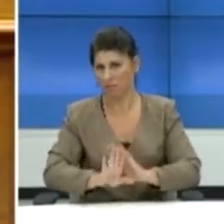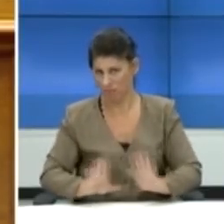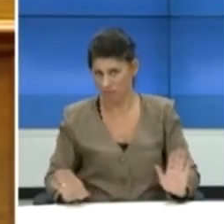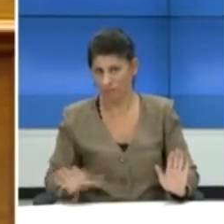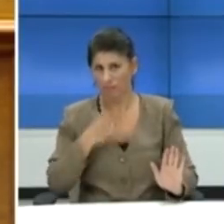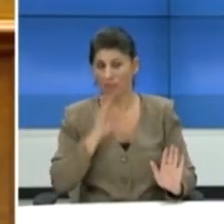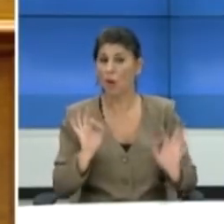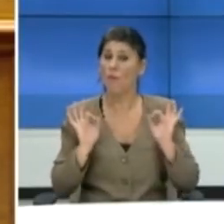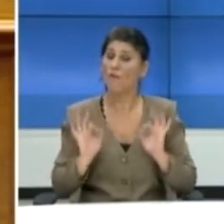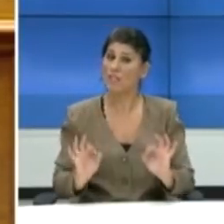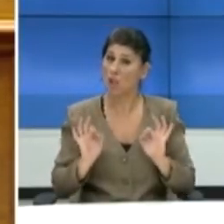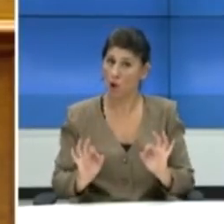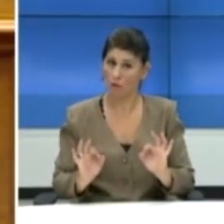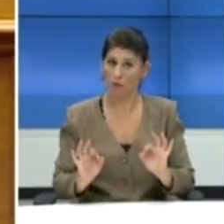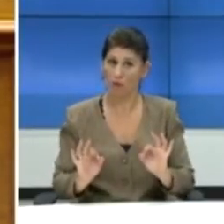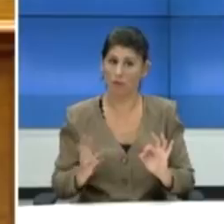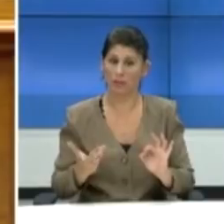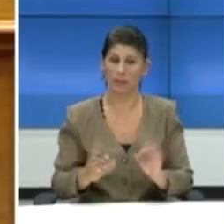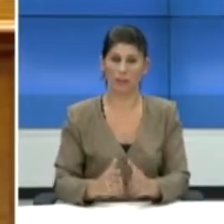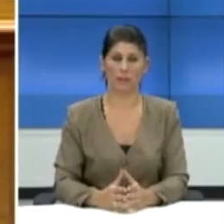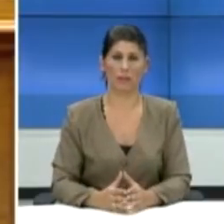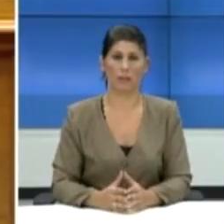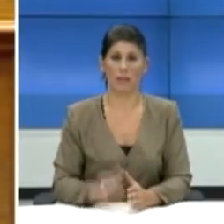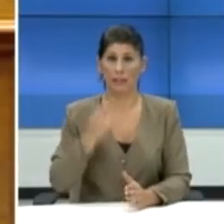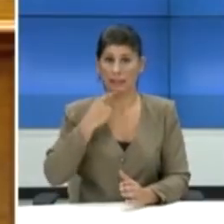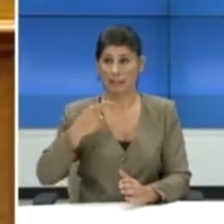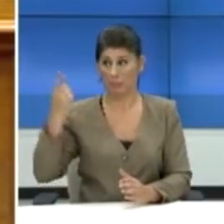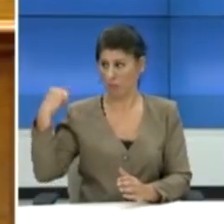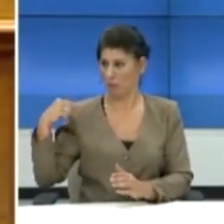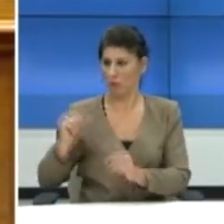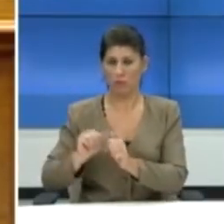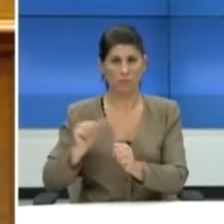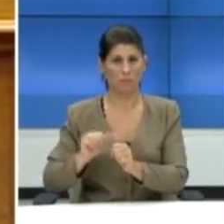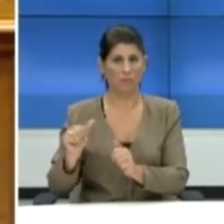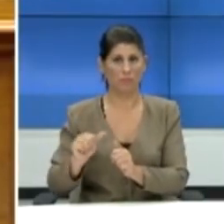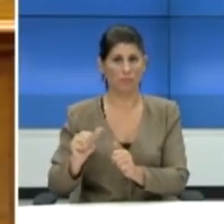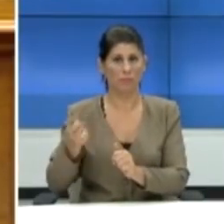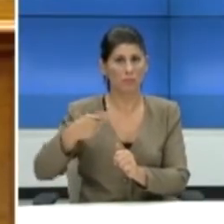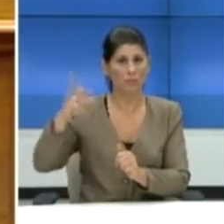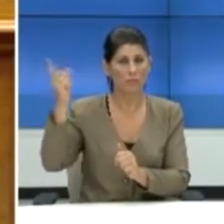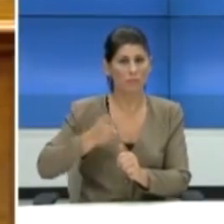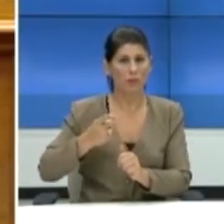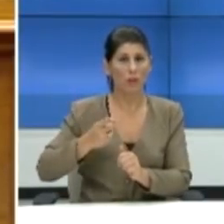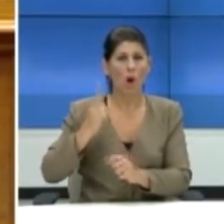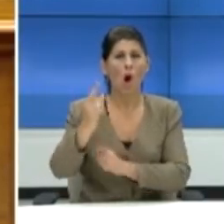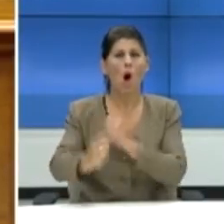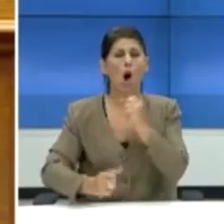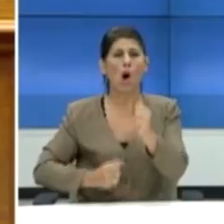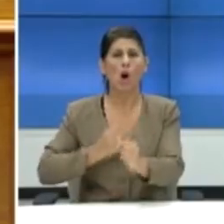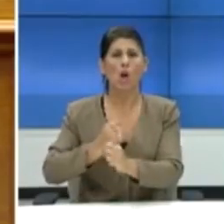θεωρείται φυσιολογικό το γεγονός ότι την προηγούμενη περίοδο η συντριπτική πλειοψηφία των